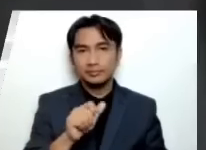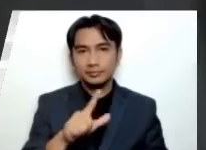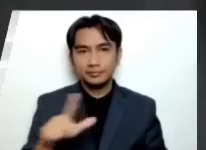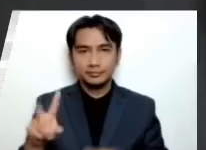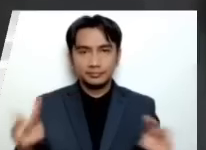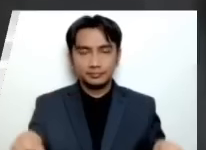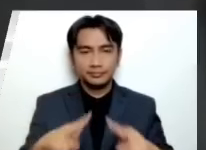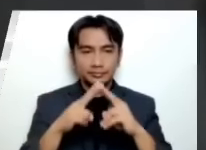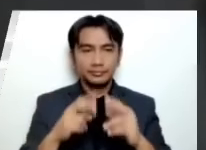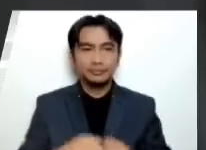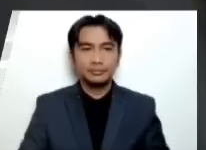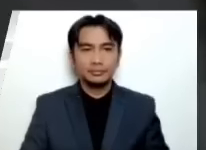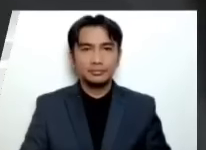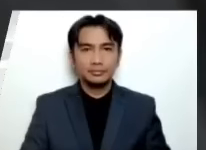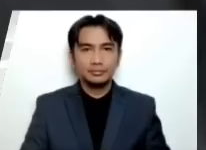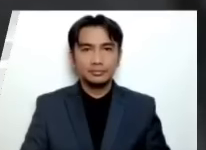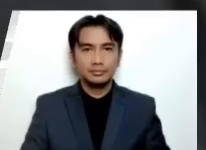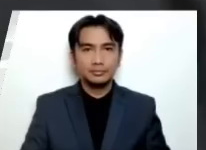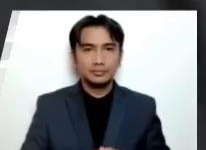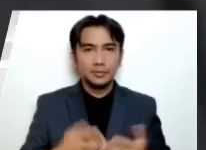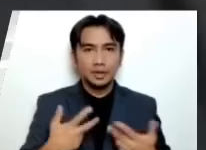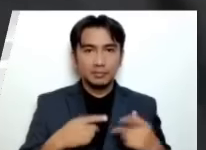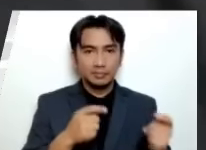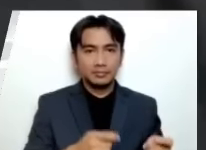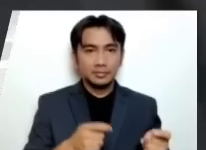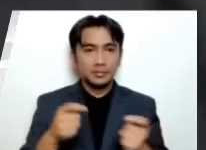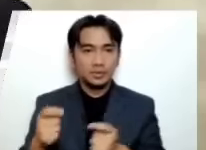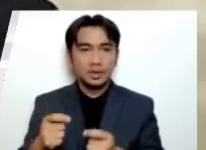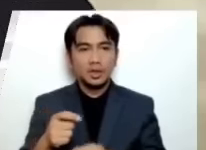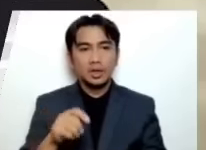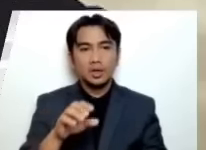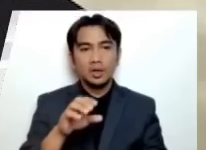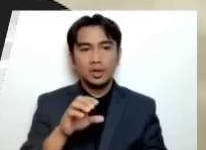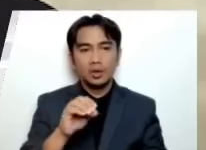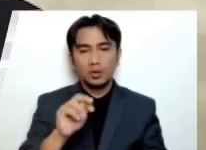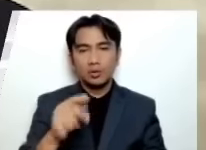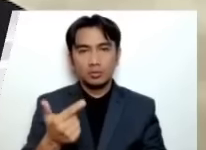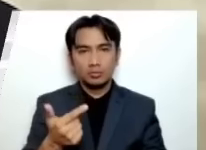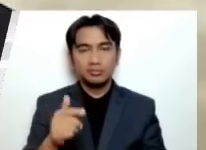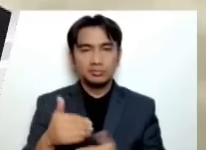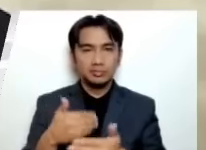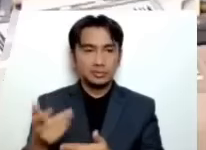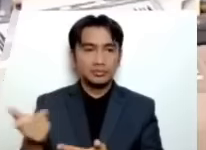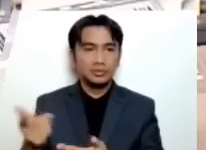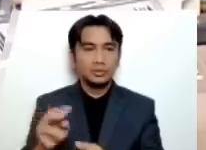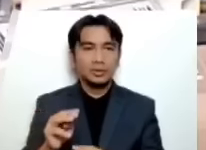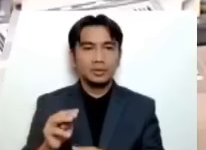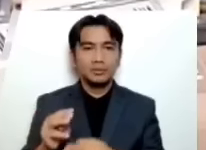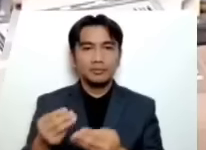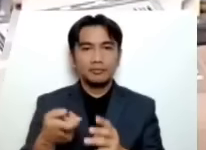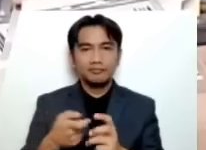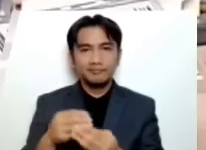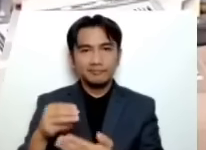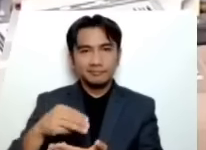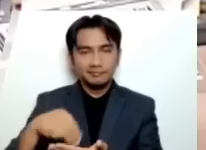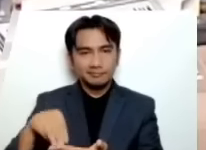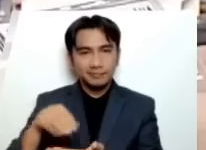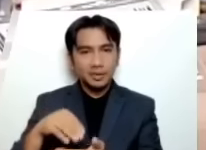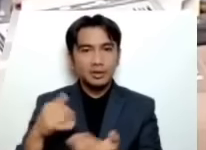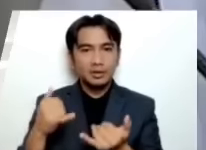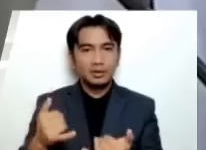Paglipat kay Cassandra Leong sa Correctional Institution for Women sa Mandaluyong, inalmahan ng kanyang abogado na cite in contempt ng kamara